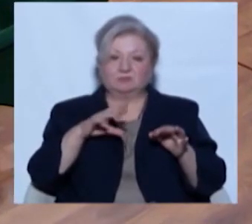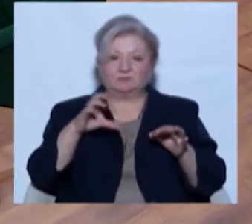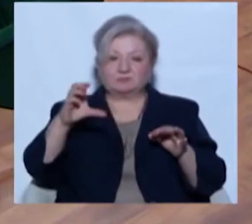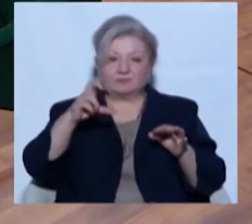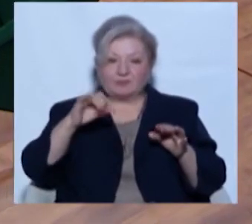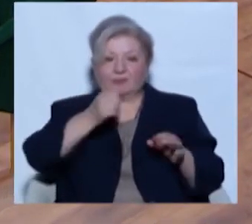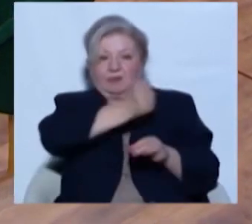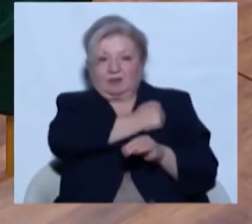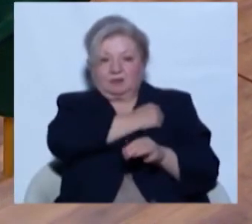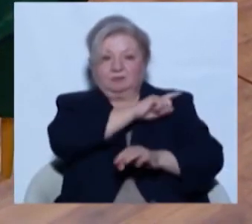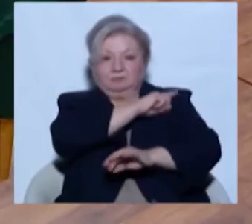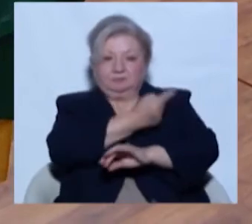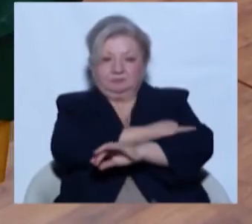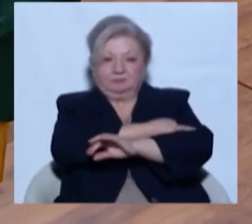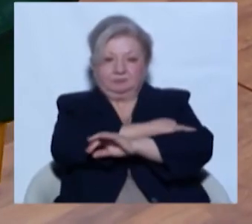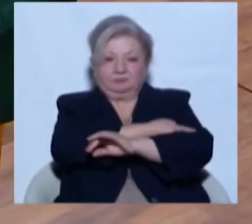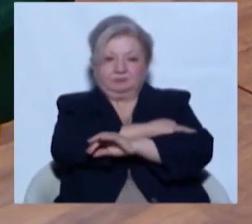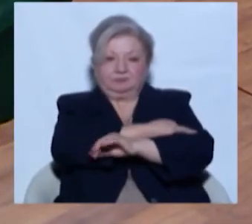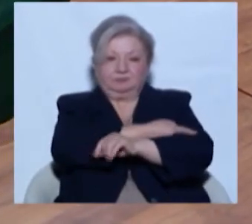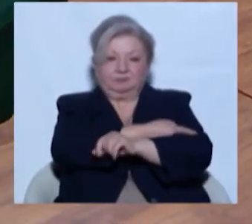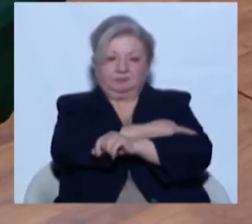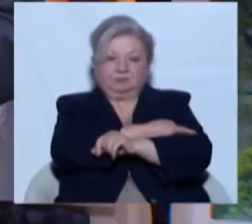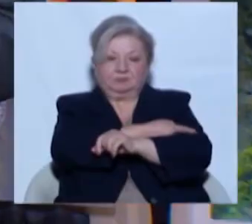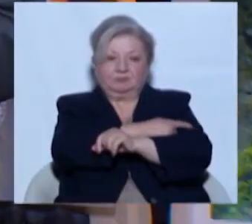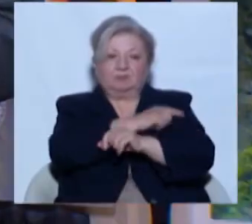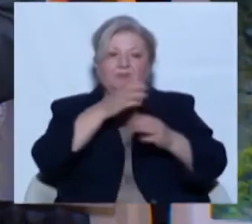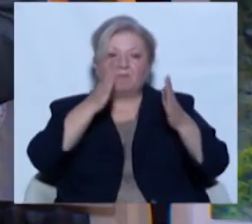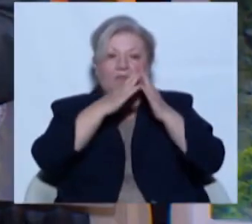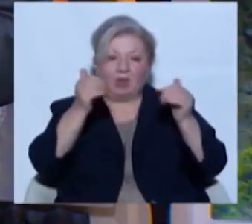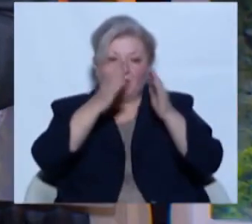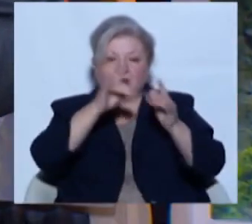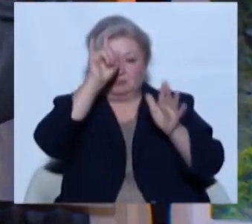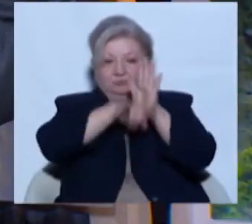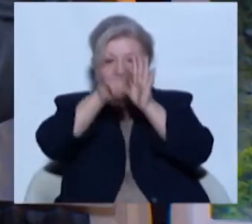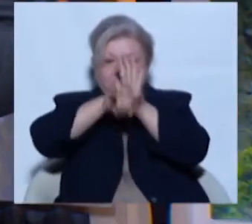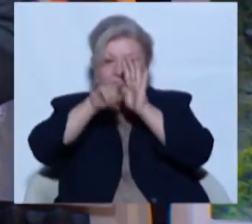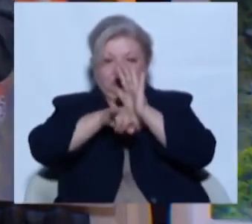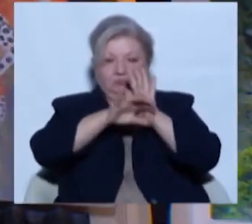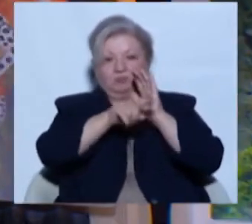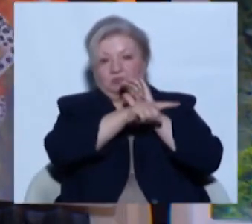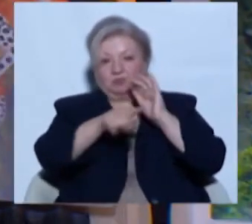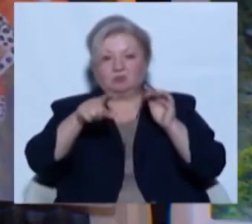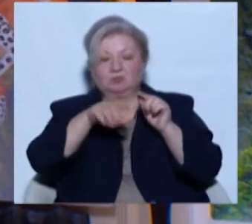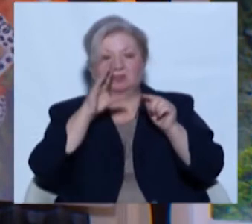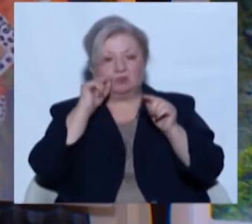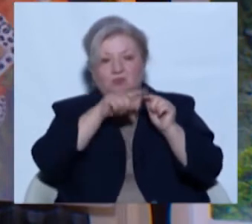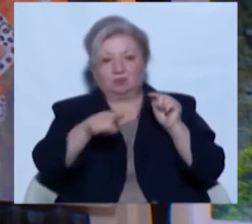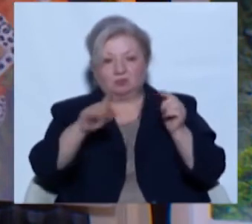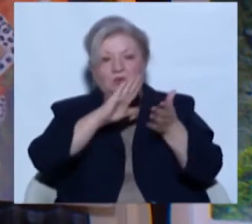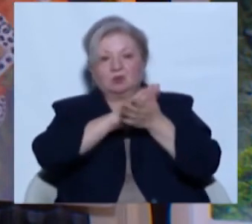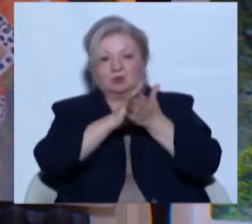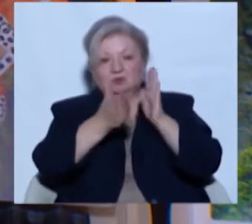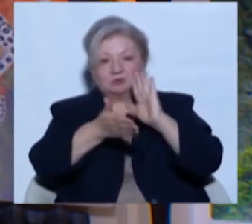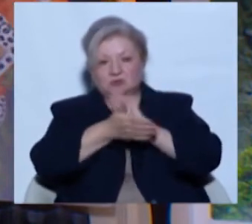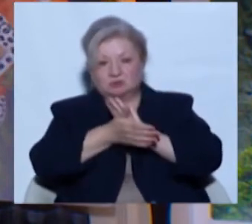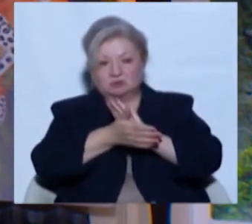სერბეთის სამხედრო ძალების ბანაკები დაებომბა, რის შემდეგაც სიტუაცია გარკვეულ